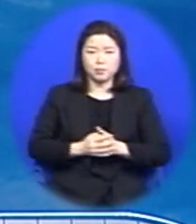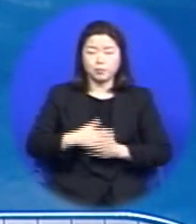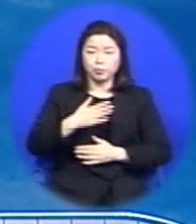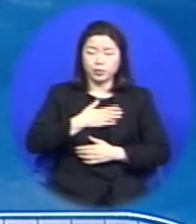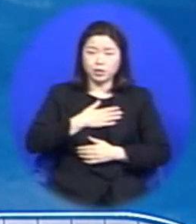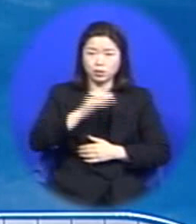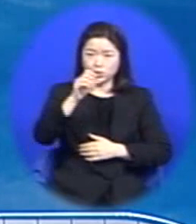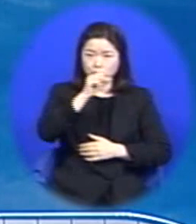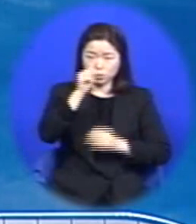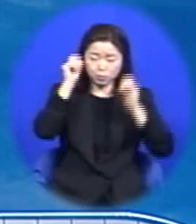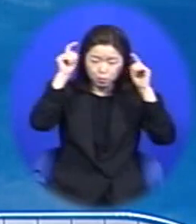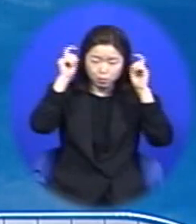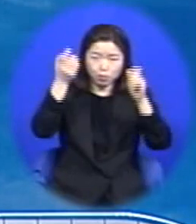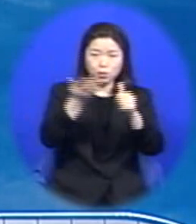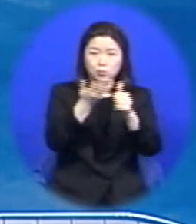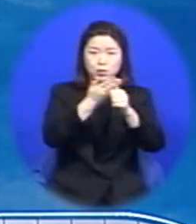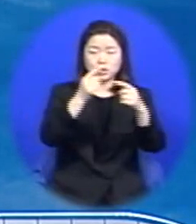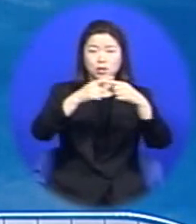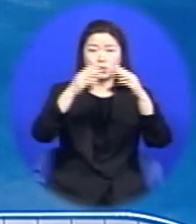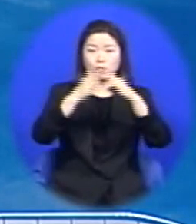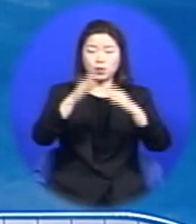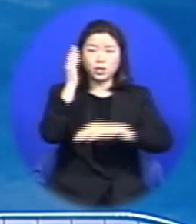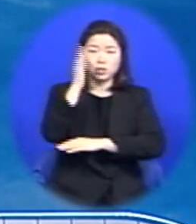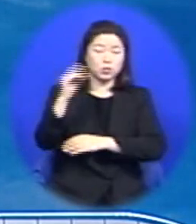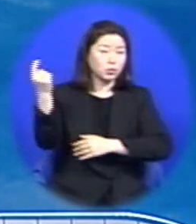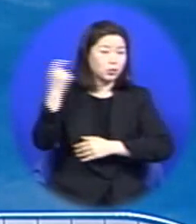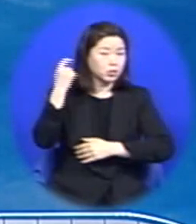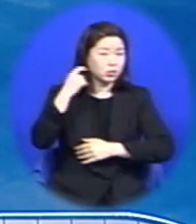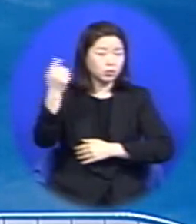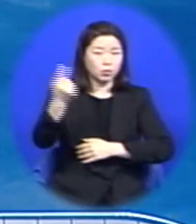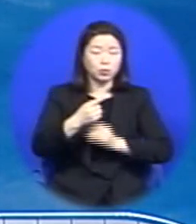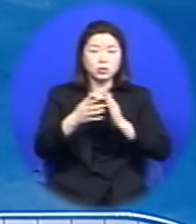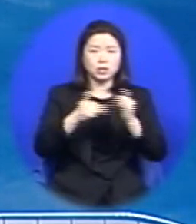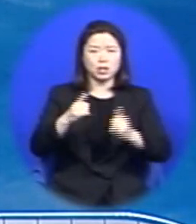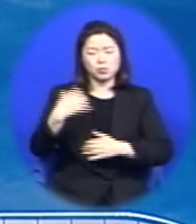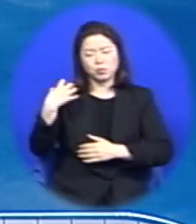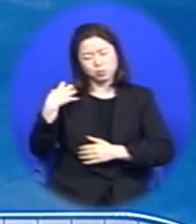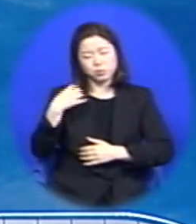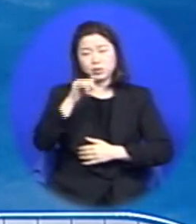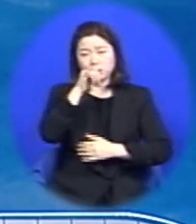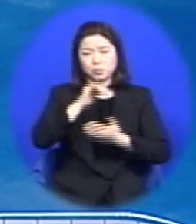저는 선한목자교회에 설교 들으러 오시는 분들이 부담스러워요.